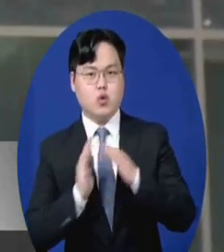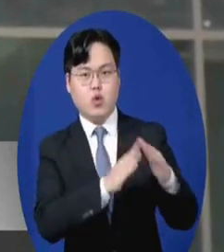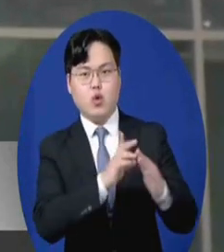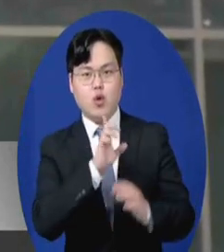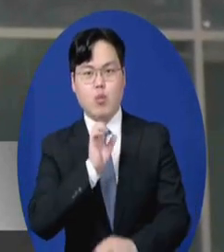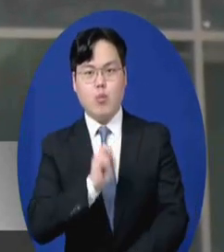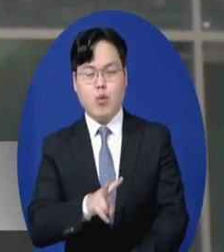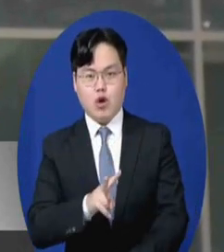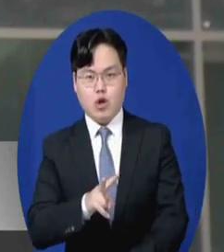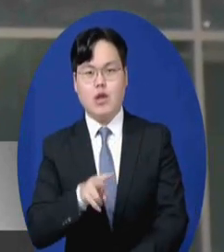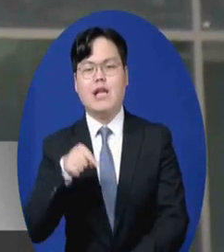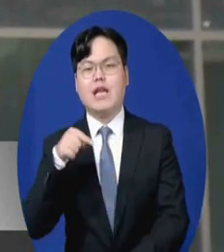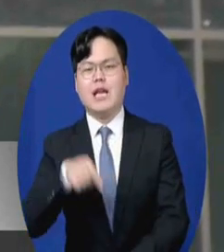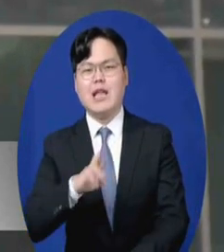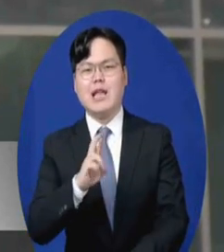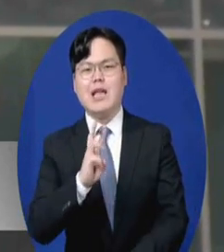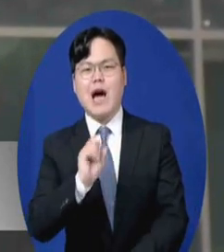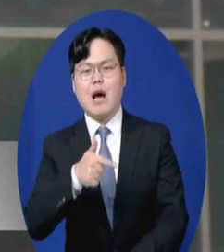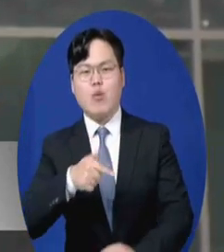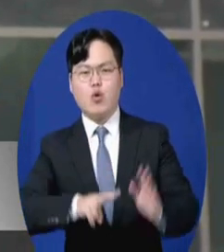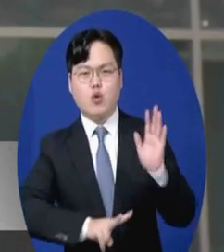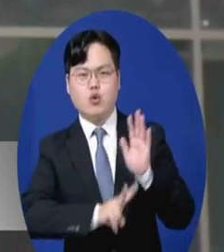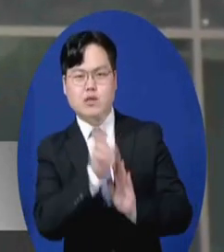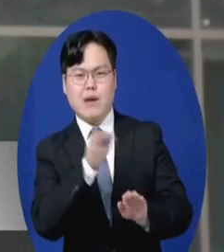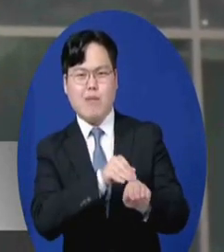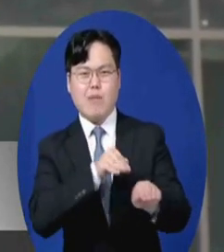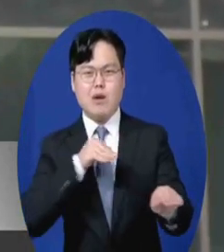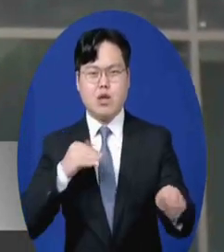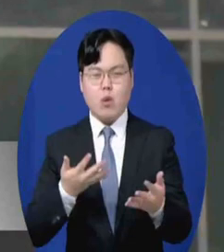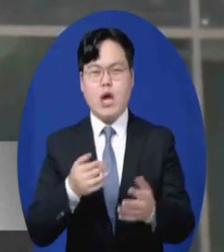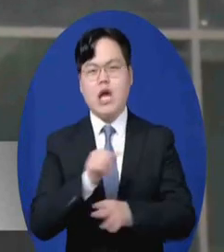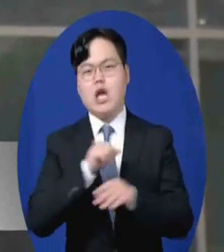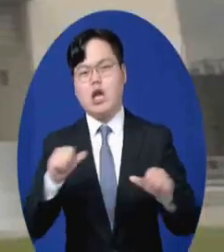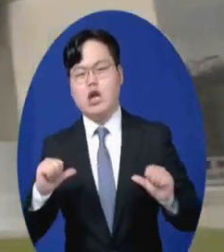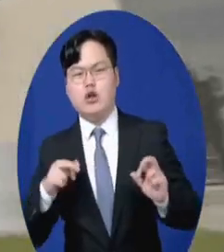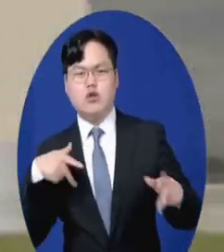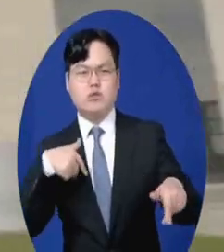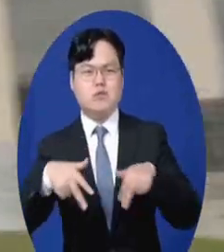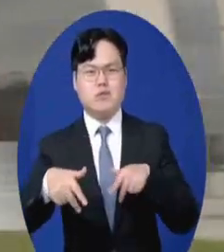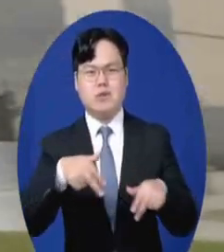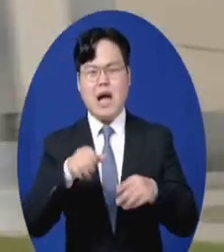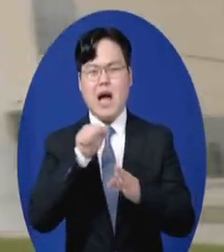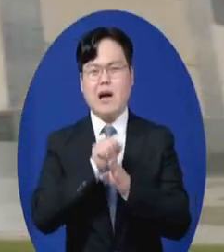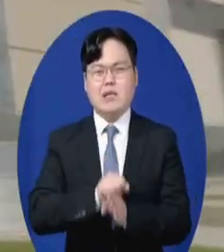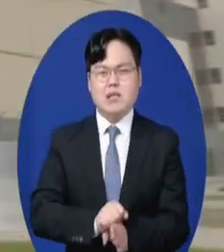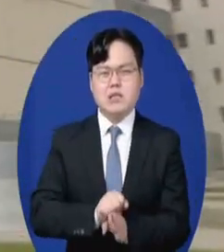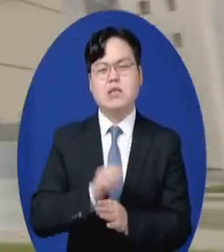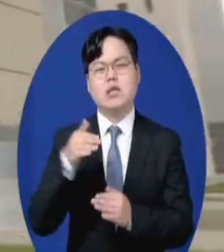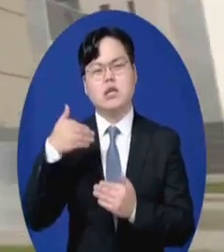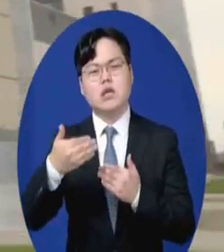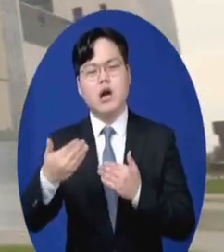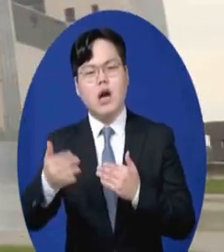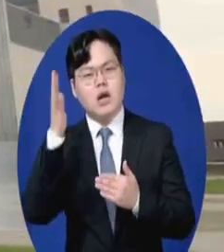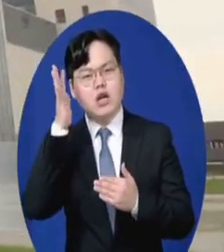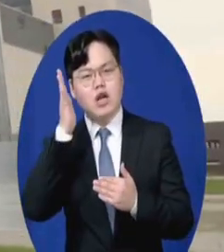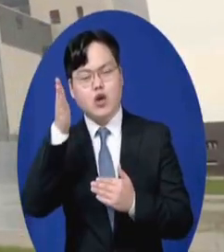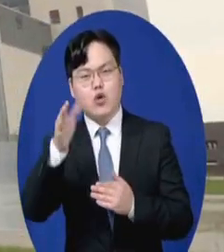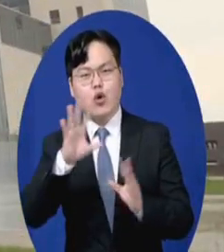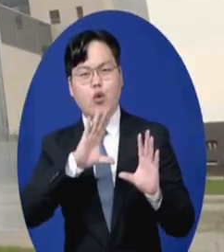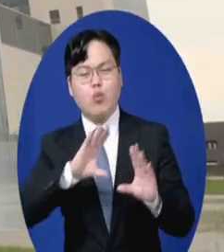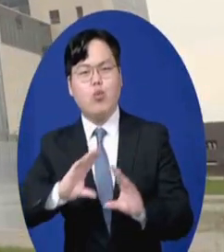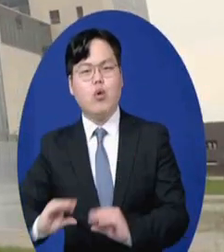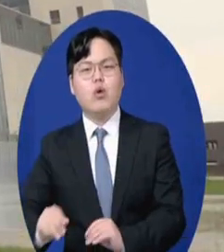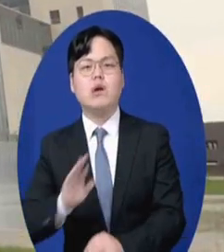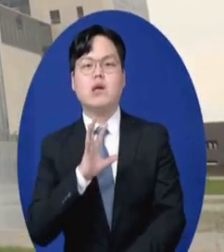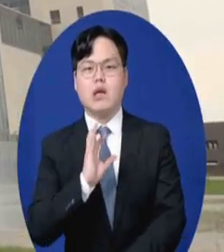шилжүүлснээр тухайн нутаг дэвсгэрт үүсэх автомашин болон иргэдийн зорчих хөдөлгөөний төвлөрөл ачааллыг цаашид хэрхэн бууруулах